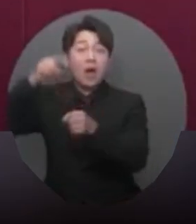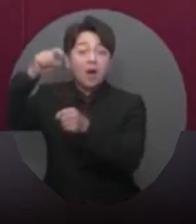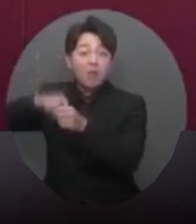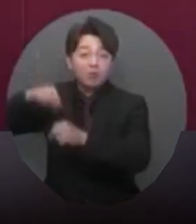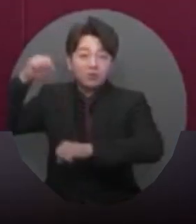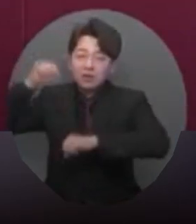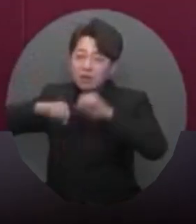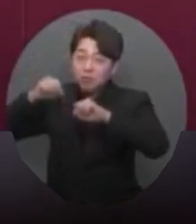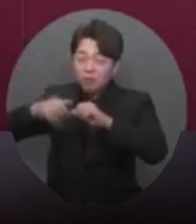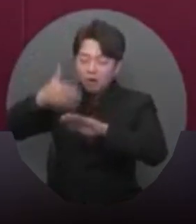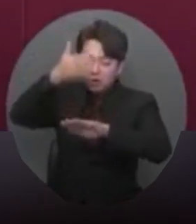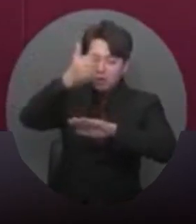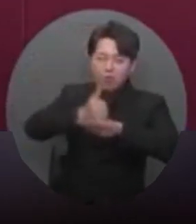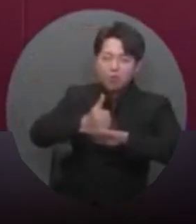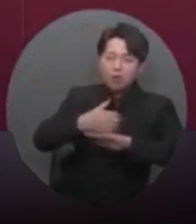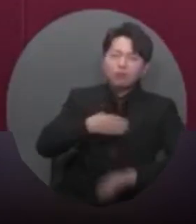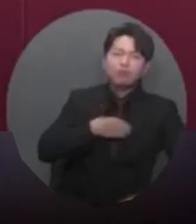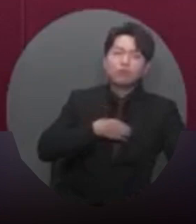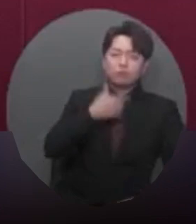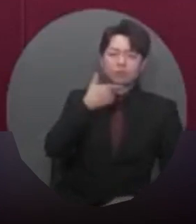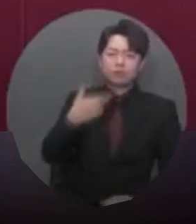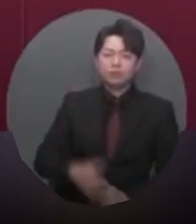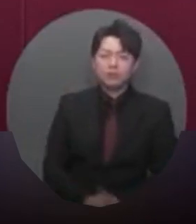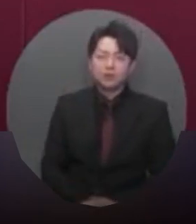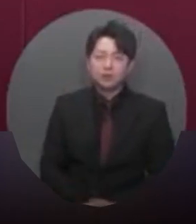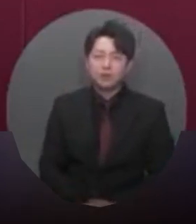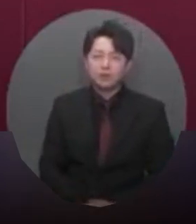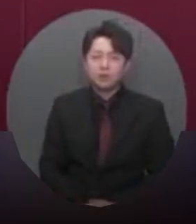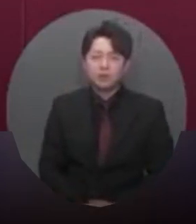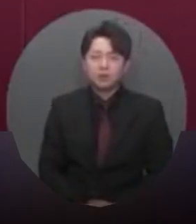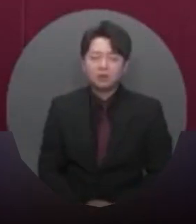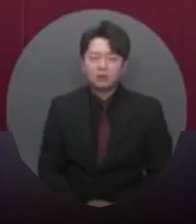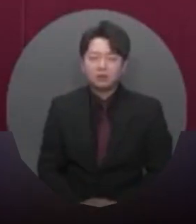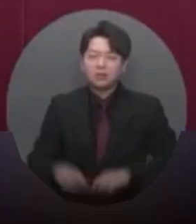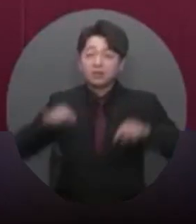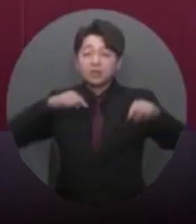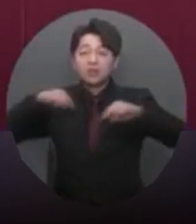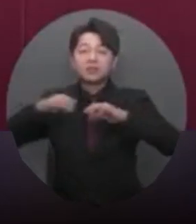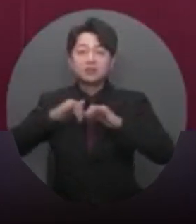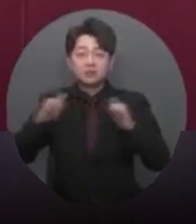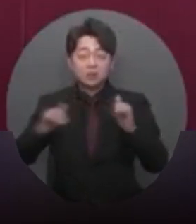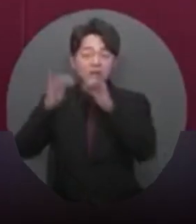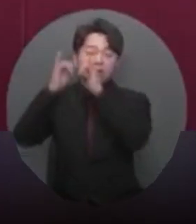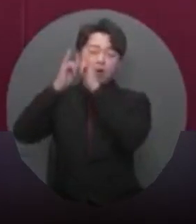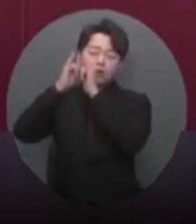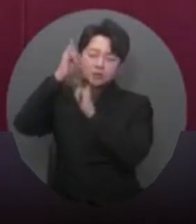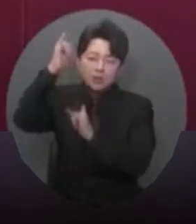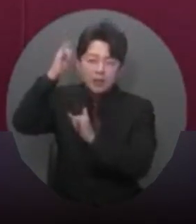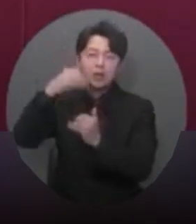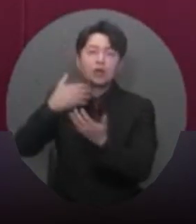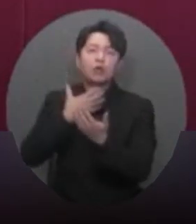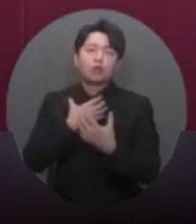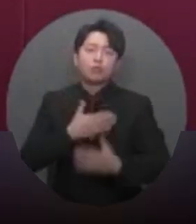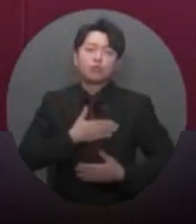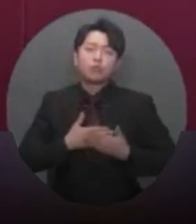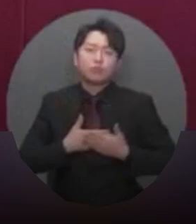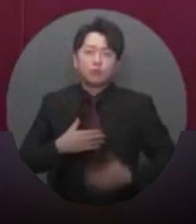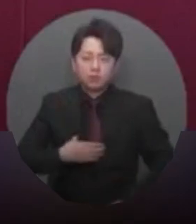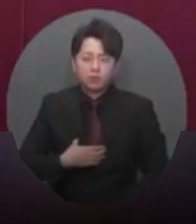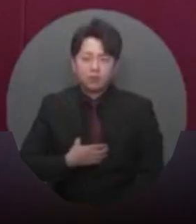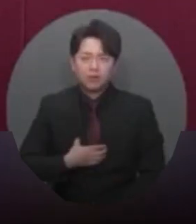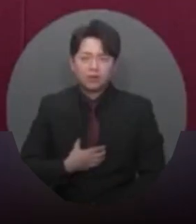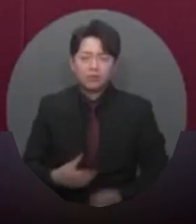될 것입니다 정치는 역사를 두려워 할 줄 알아야 합니다 가족도 특별법은